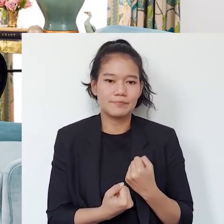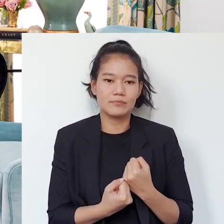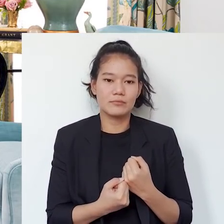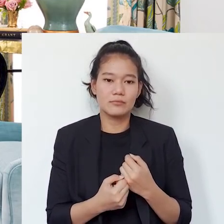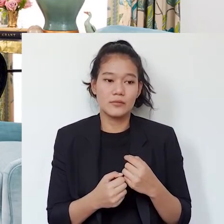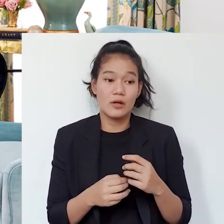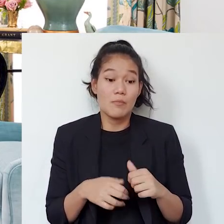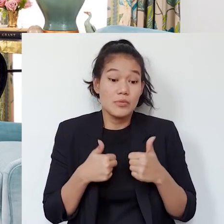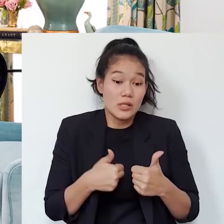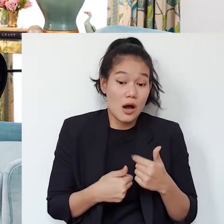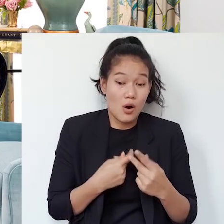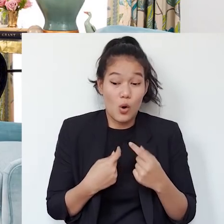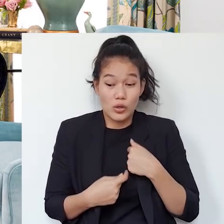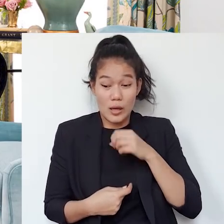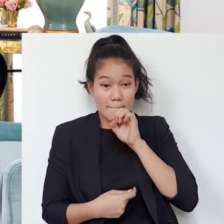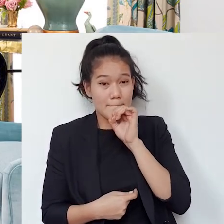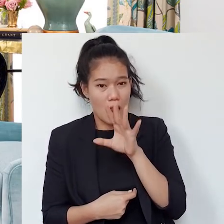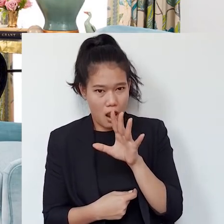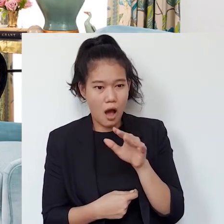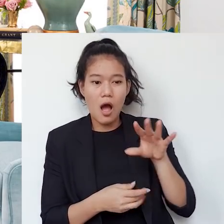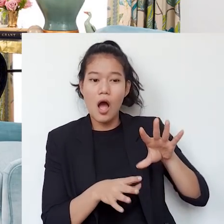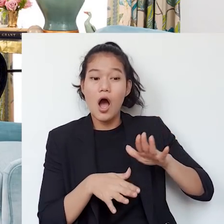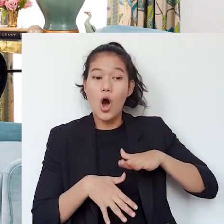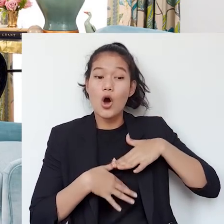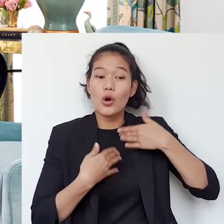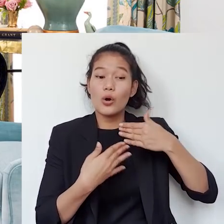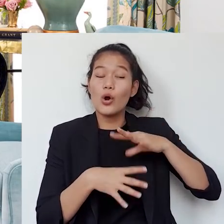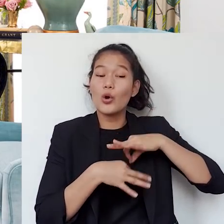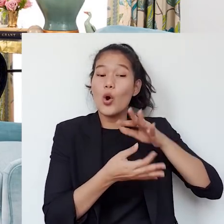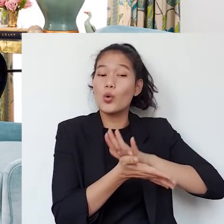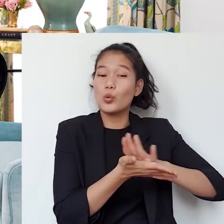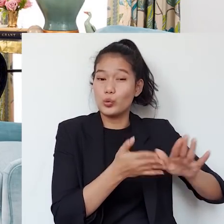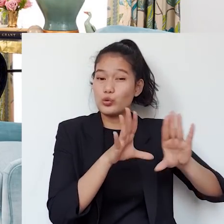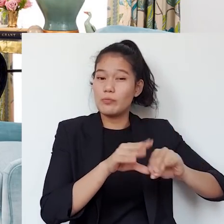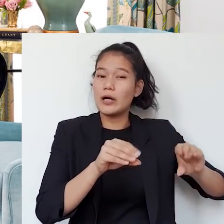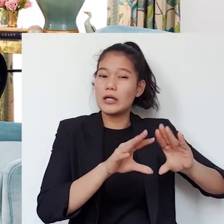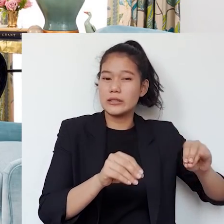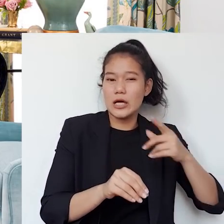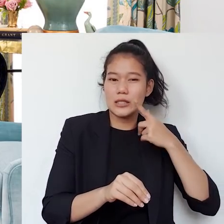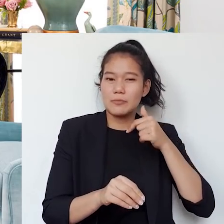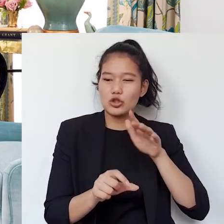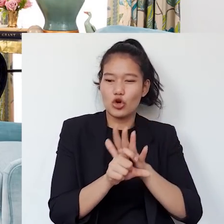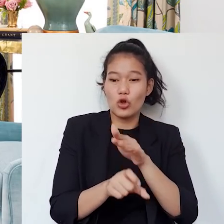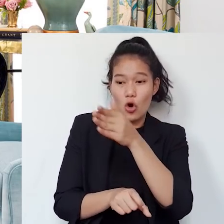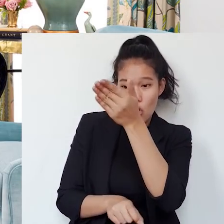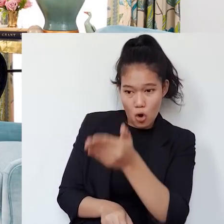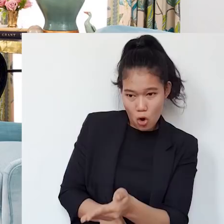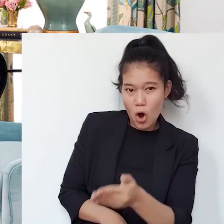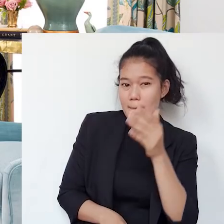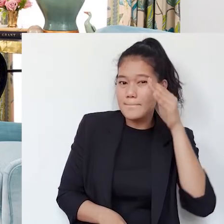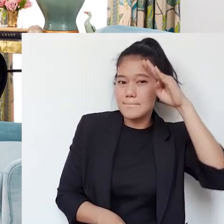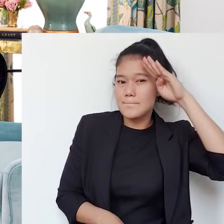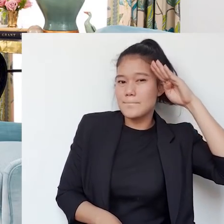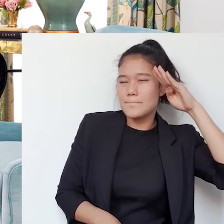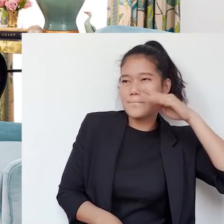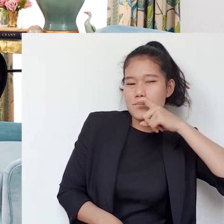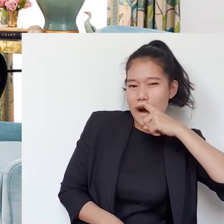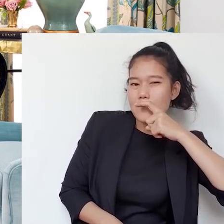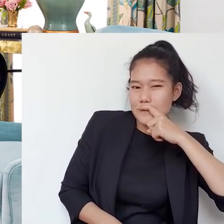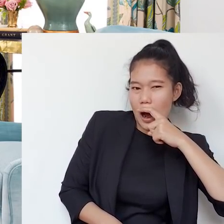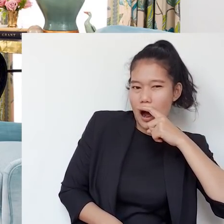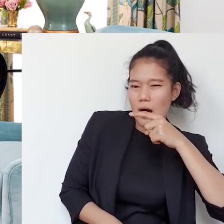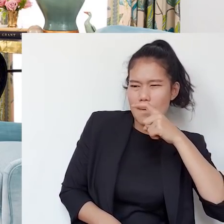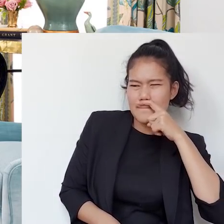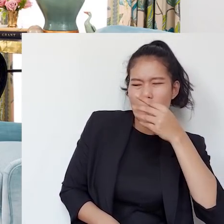Bisakah kita berkata, saudara, bahwa pekerjaan Roh Kudus adalah ketika seorang ayah yang dikenal